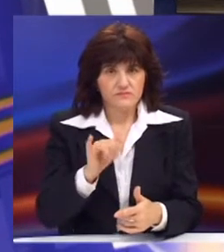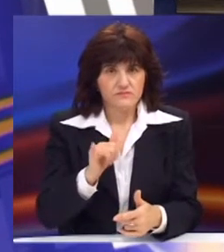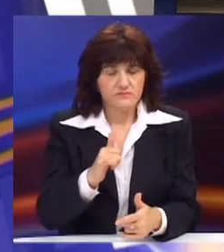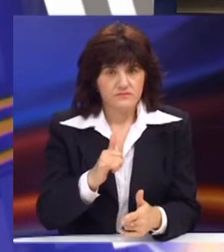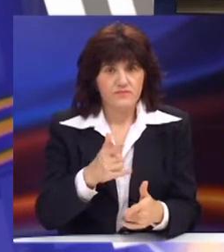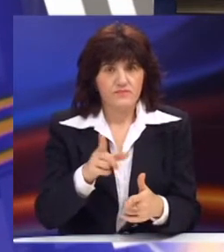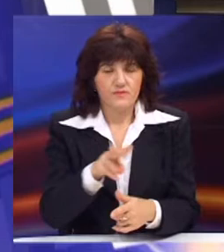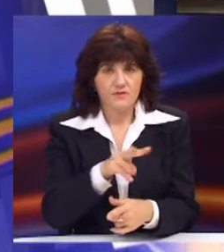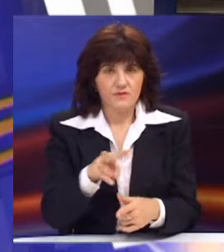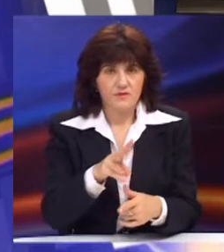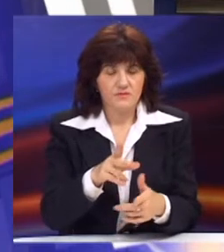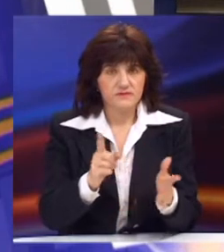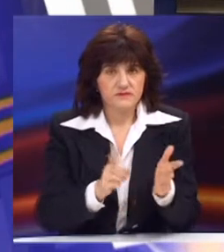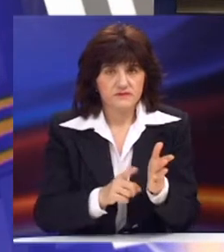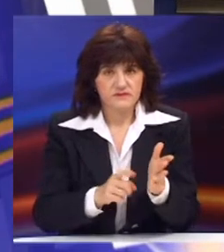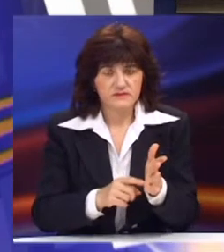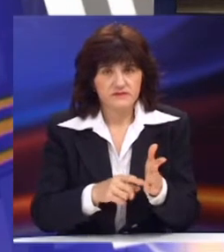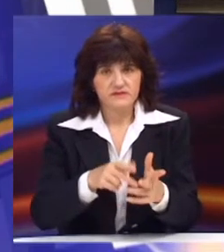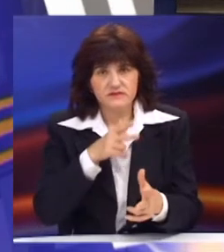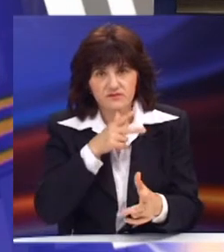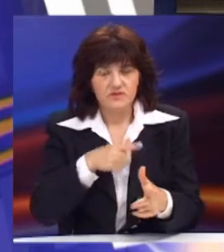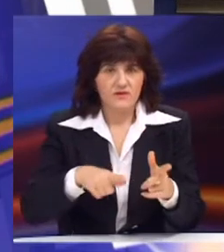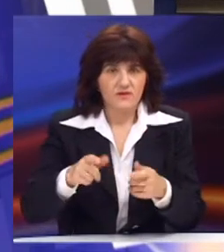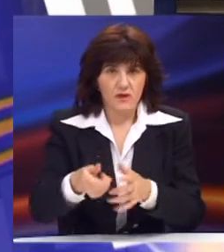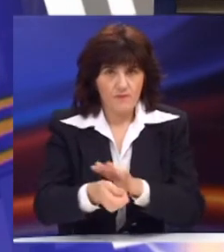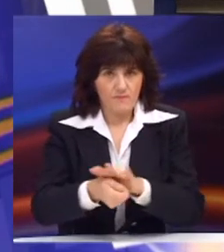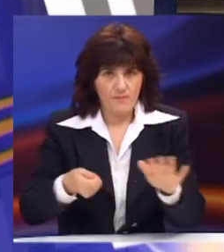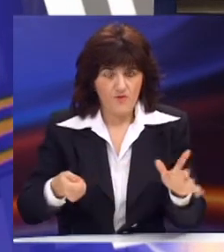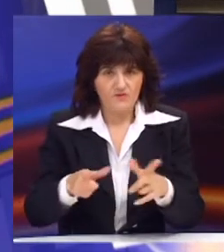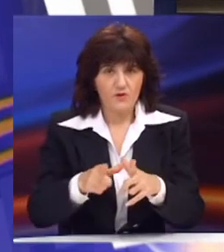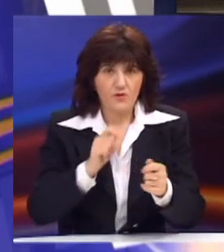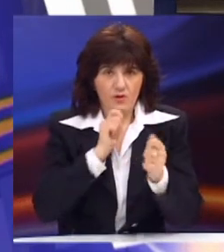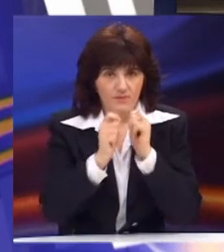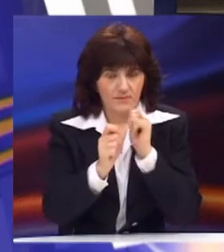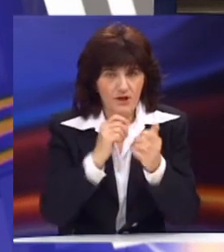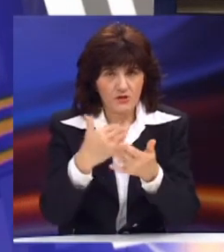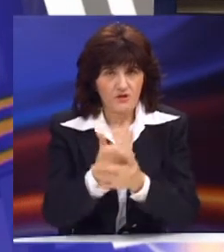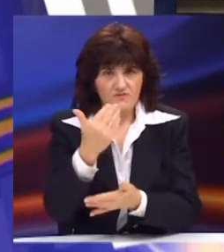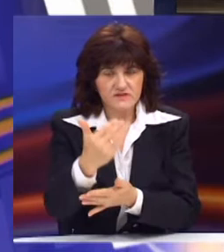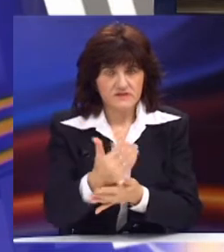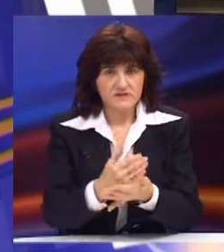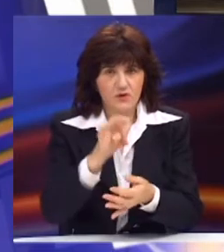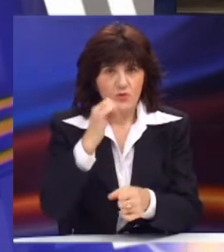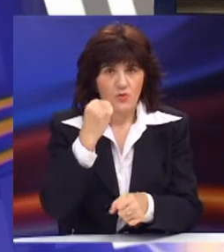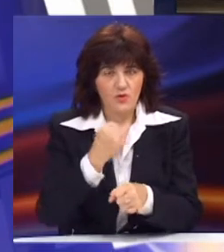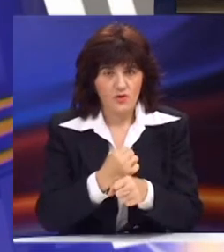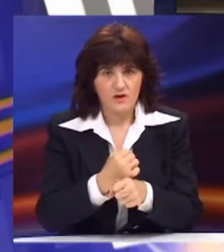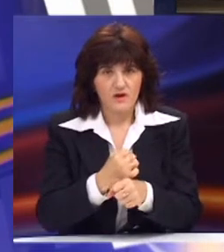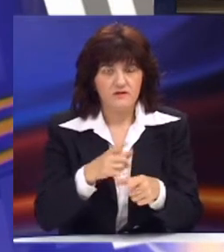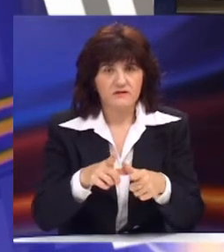Nakon što su se oba reprezentativna sindikata povukla iz pregovora o izradi novog zakona o